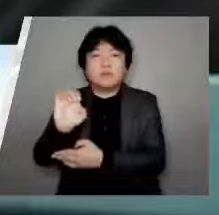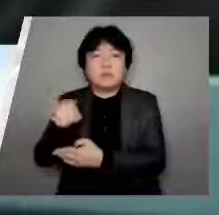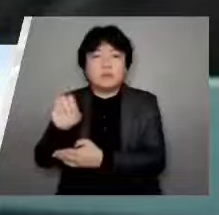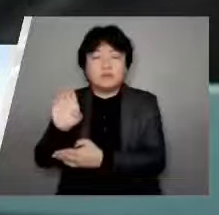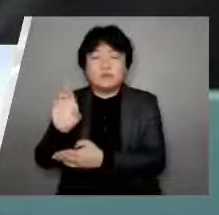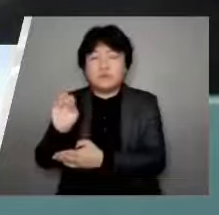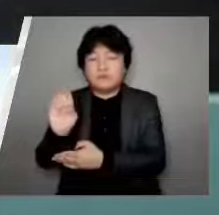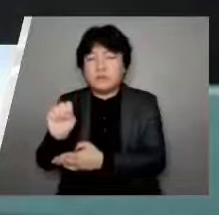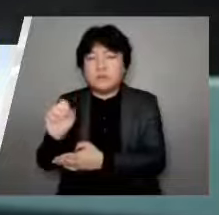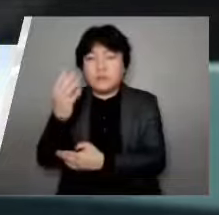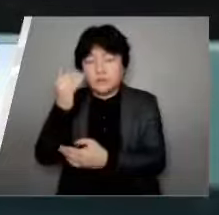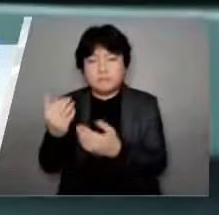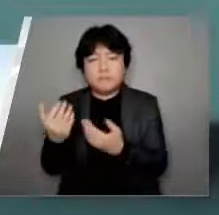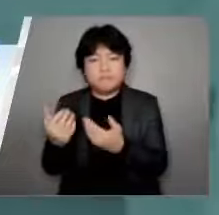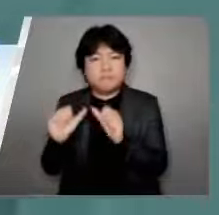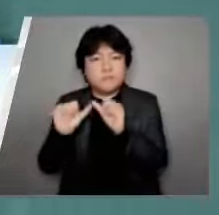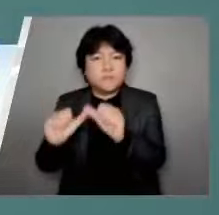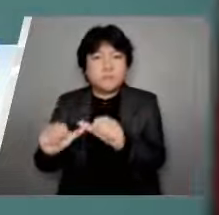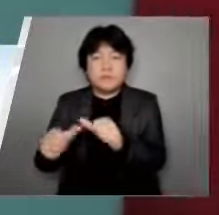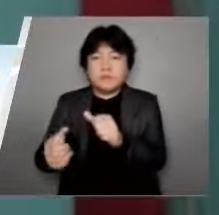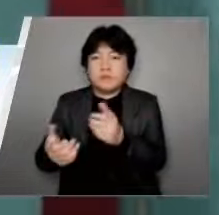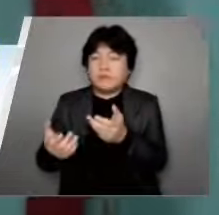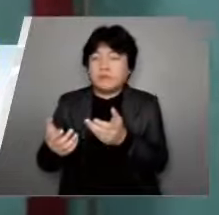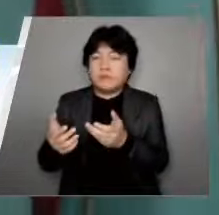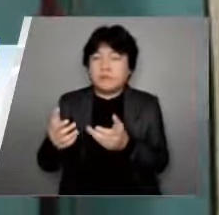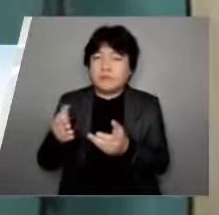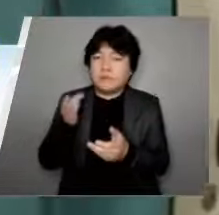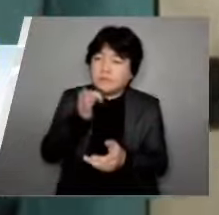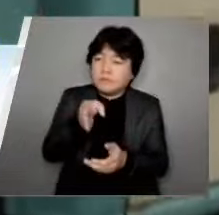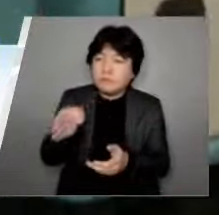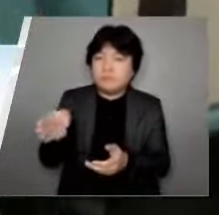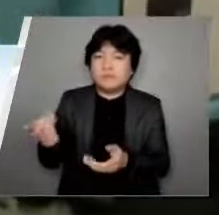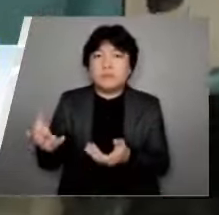tao pa rin yung tubig. Doon may mga lugar pa na